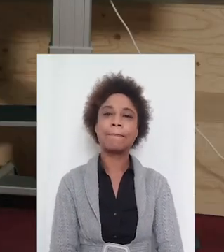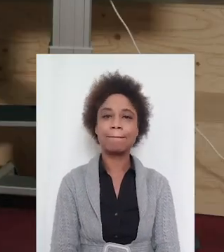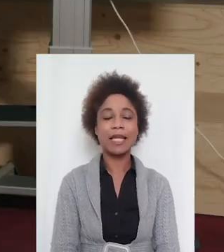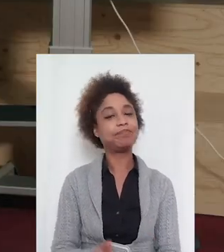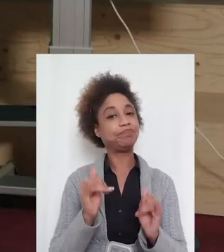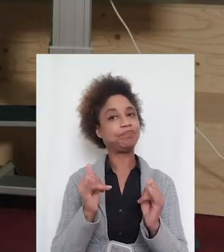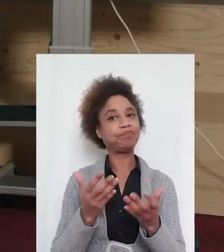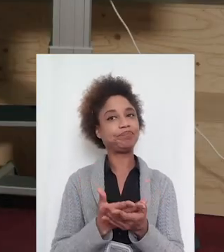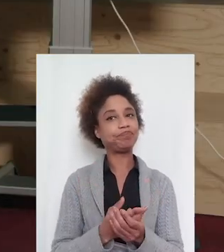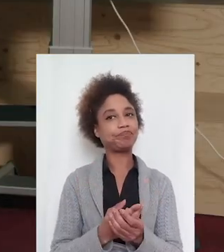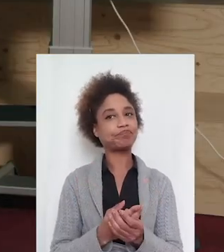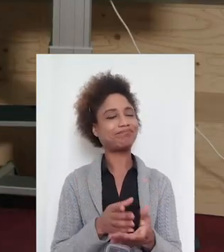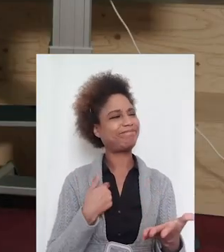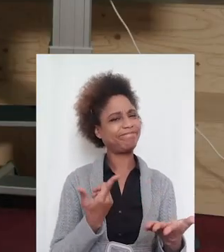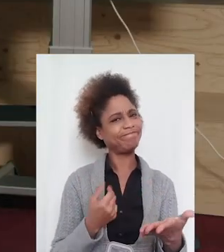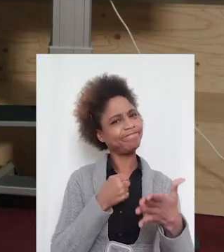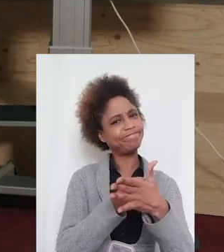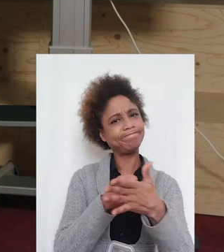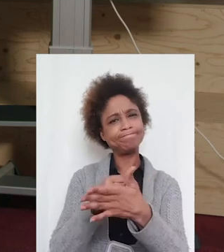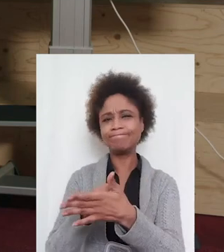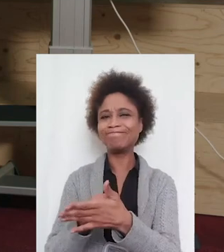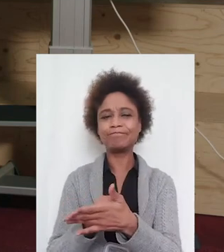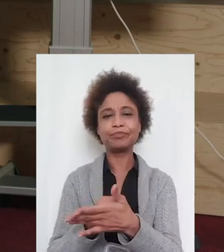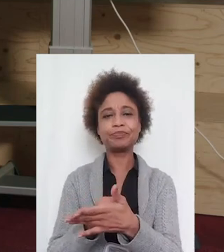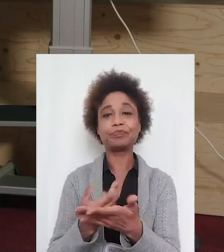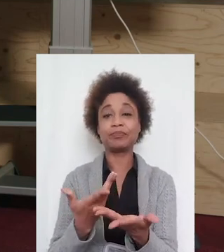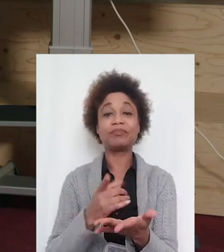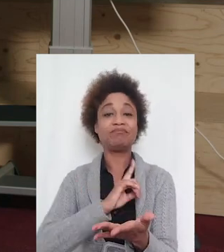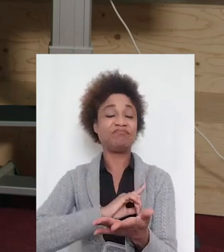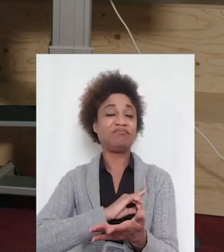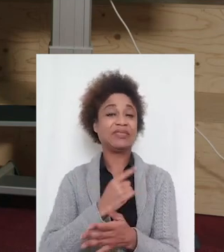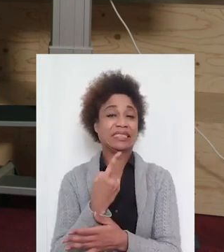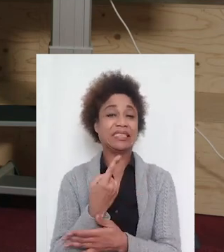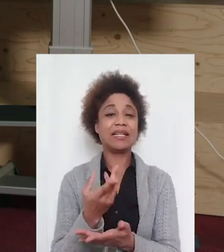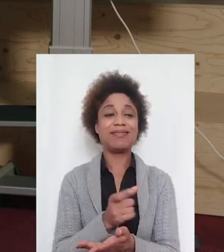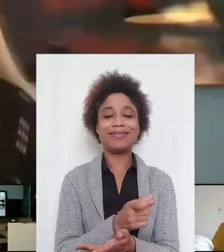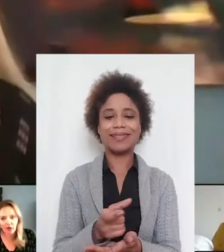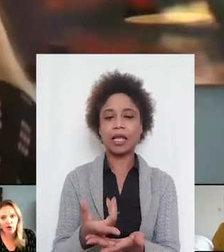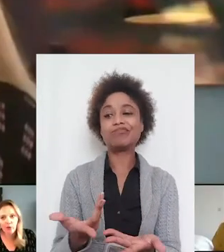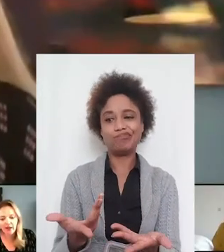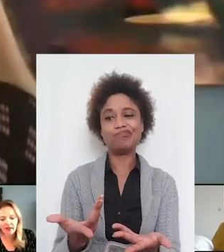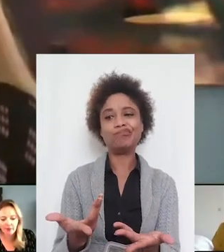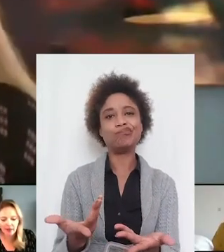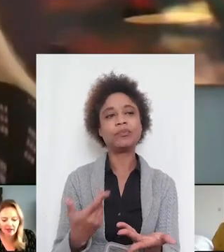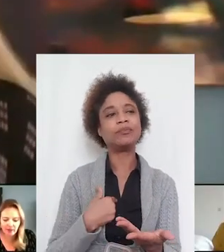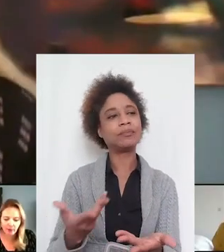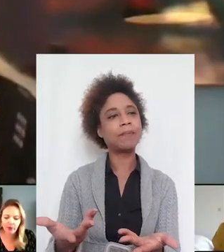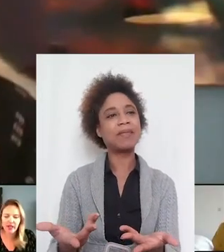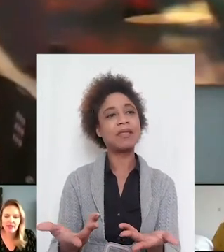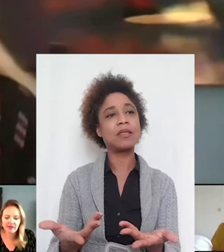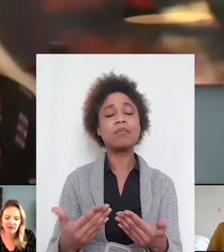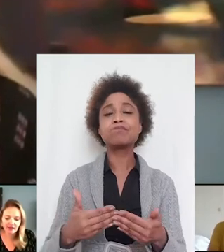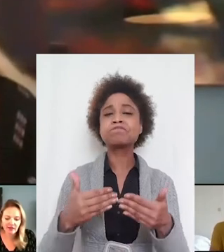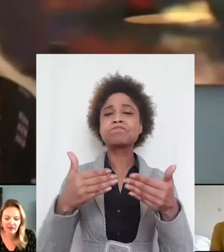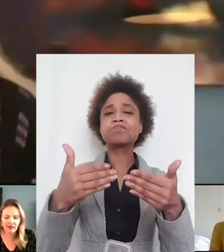Ja, en waar lopen we dan tegenaan? Want er zijn natuurlijk ook dingen die we tegenkomen. En naarmate het